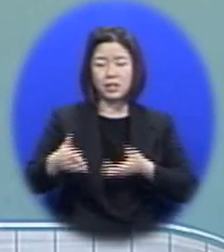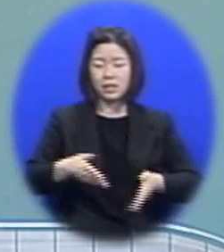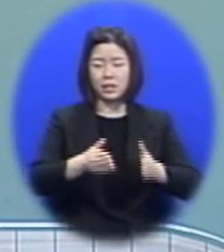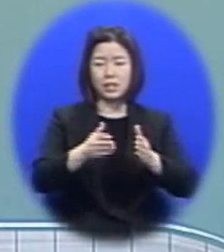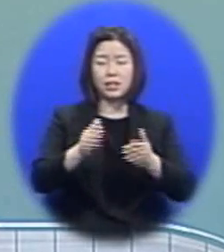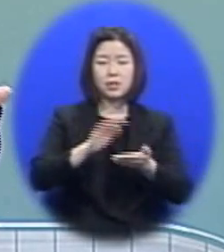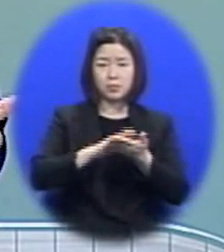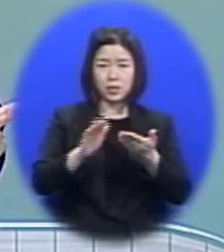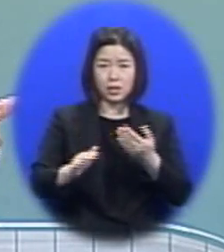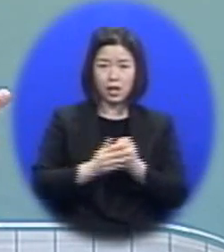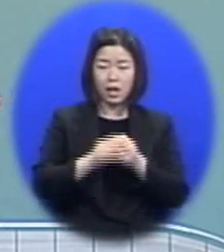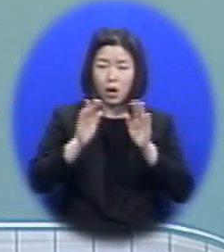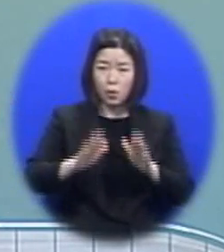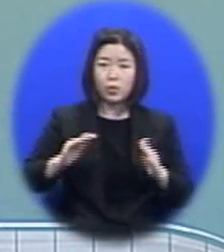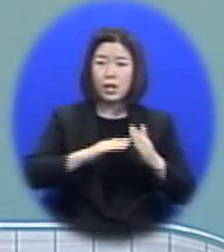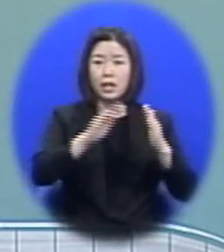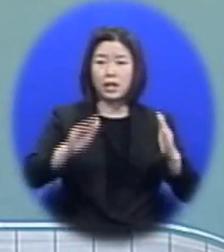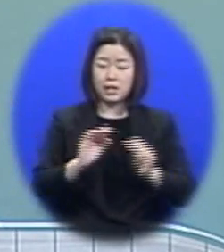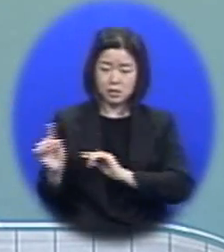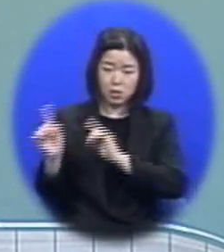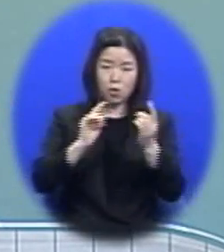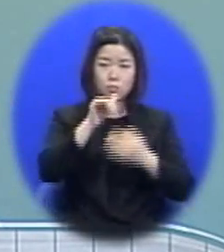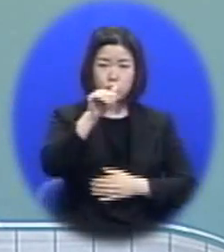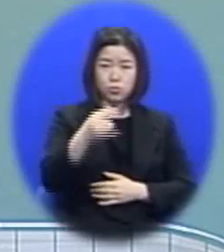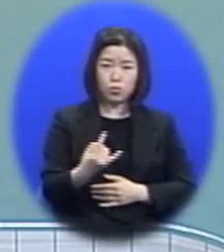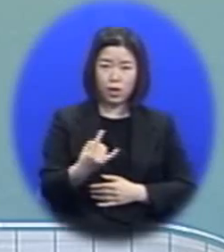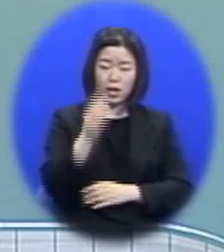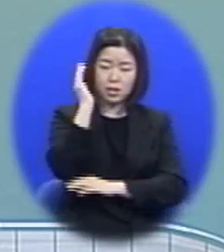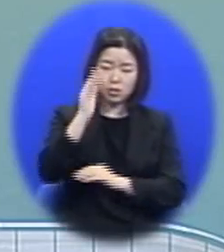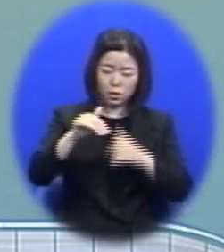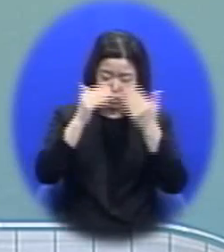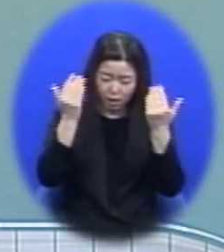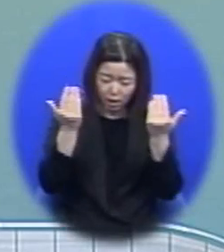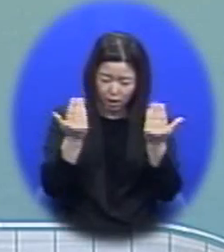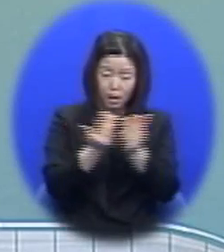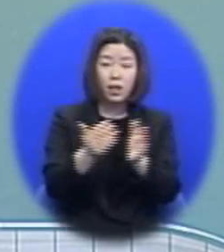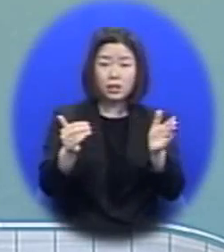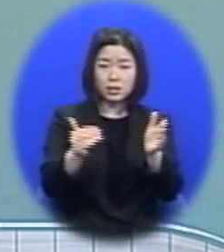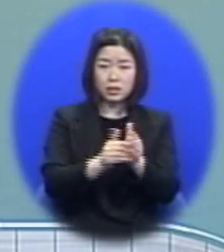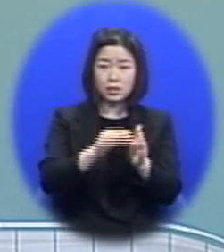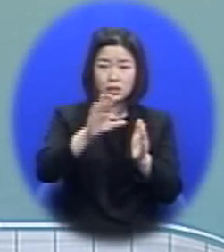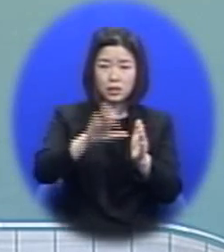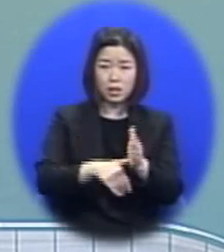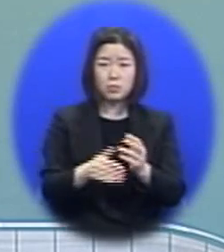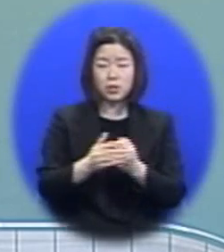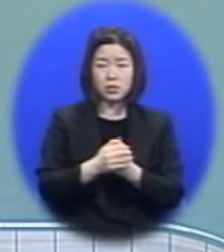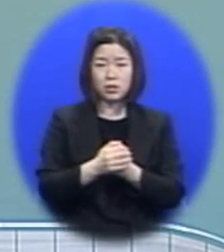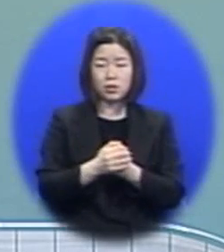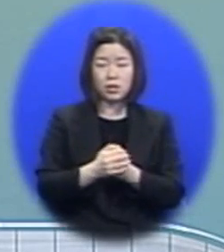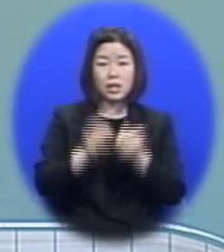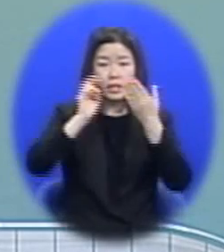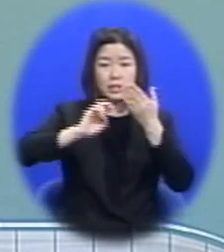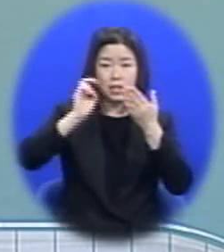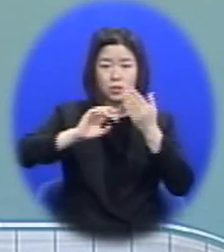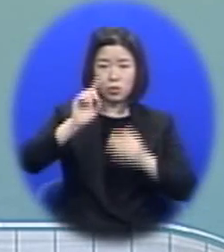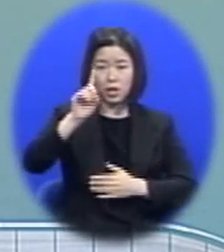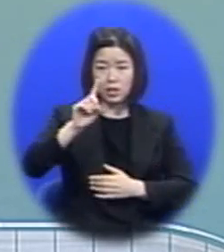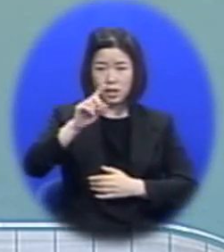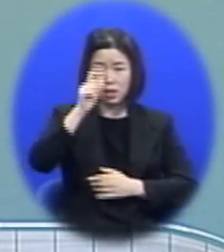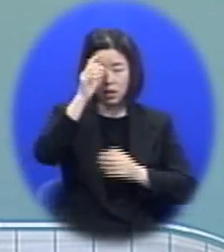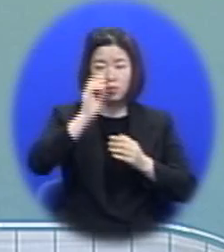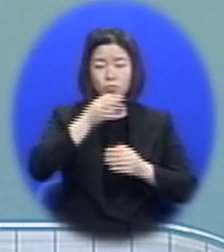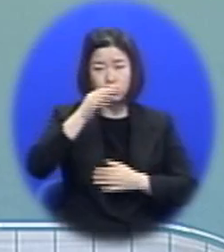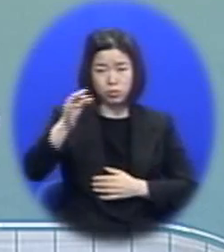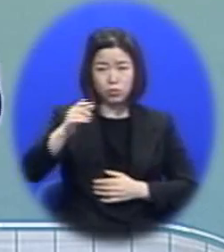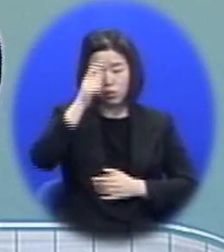오늘 가정 부흥의 설교를 다 마무리하면서 우리가 찬송과 한 장을 같이 부르고 기도했으면